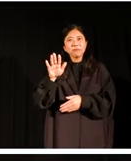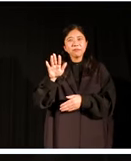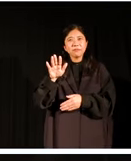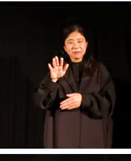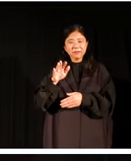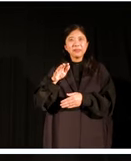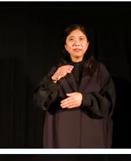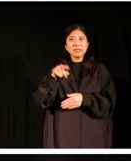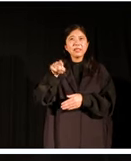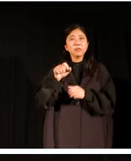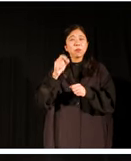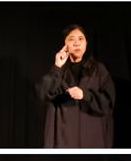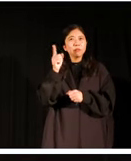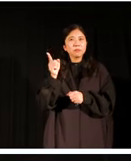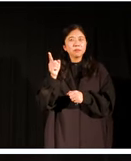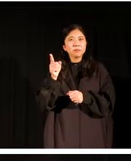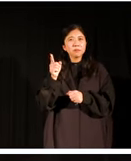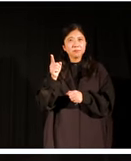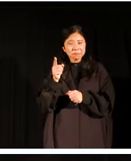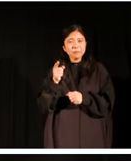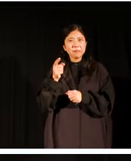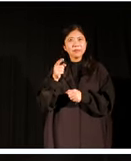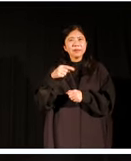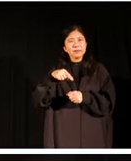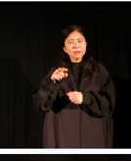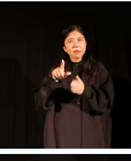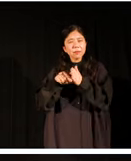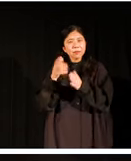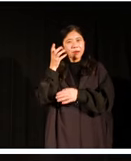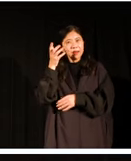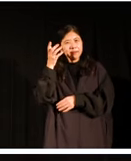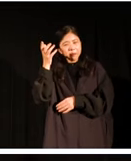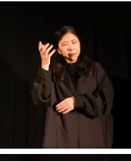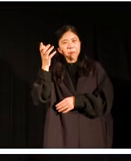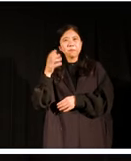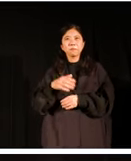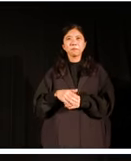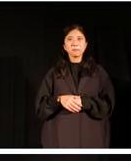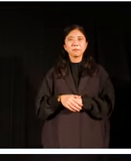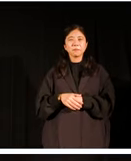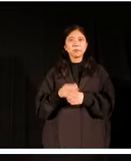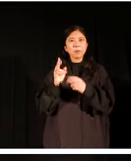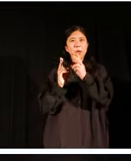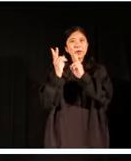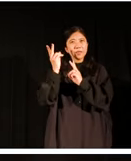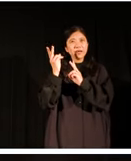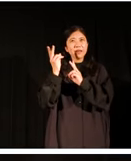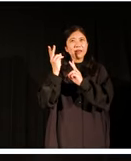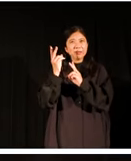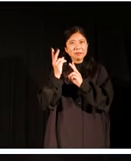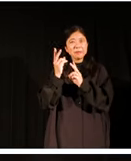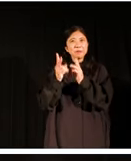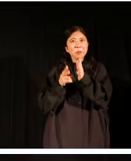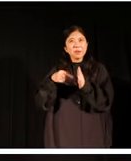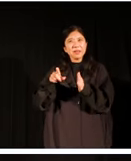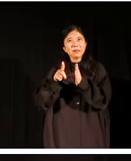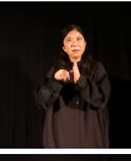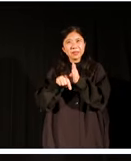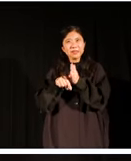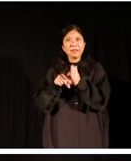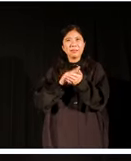初めてえ訪れた感想とか色々なことえそして毎回沖縄に行くたびに訪れてるよっていう方ももしかすると